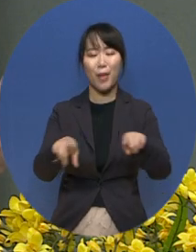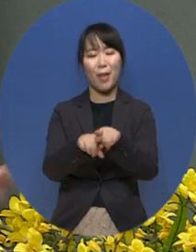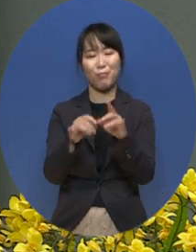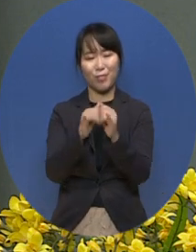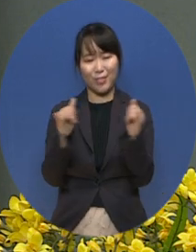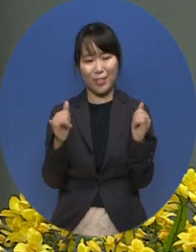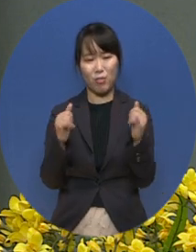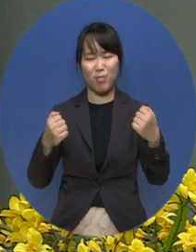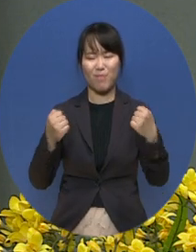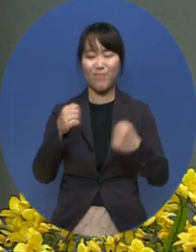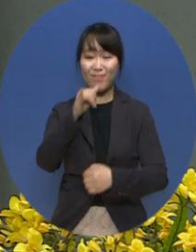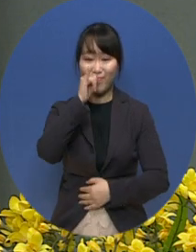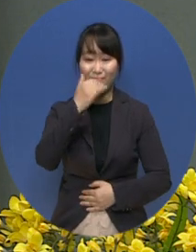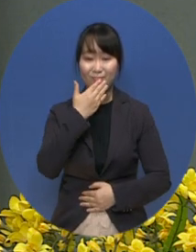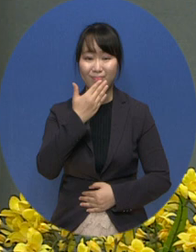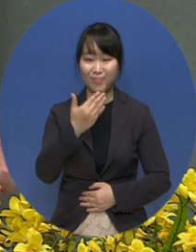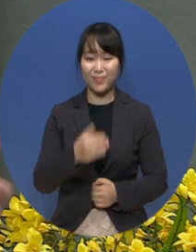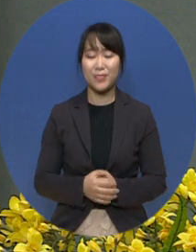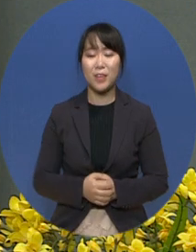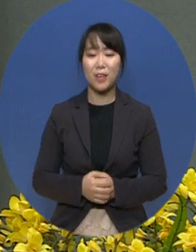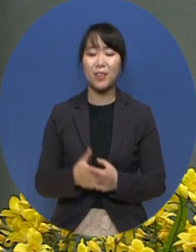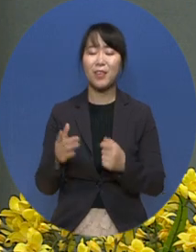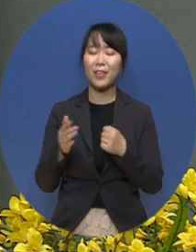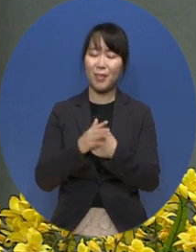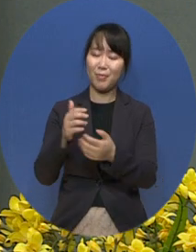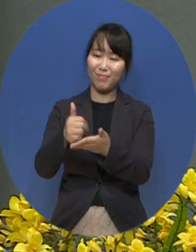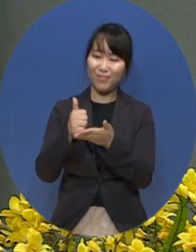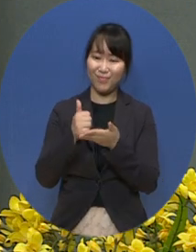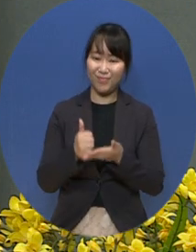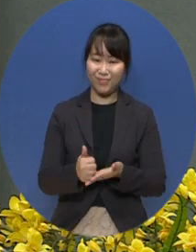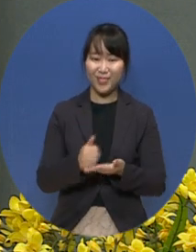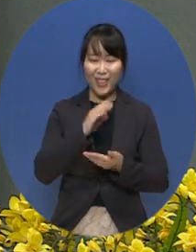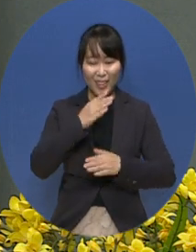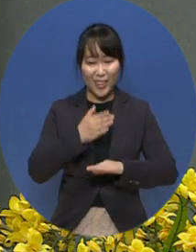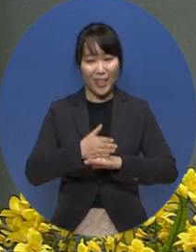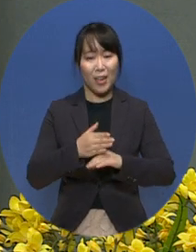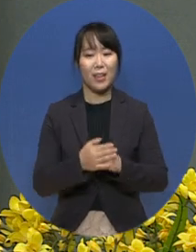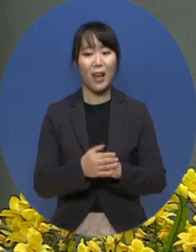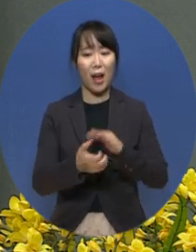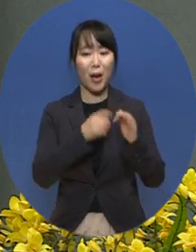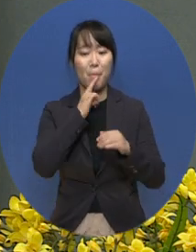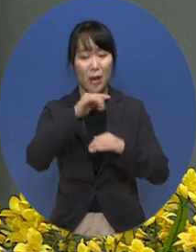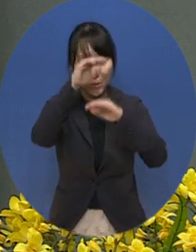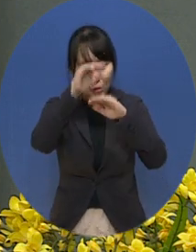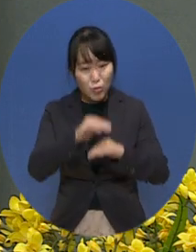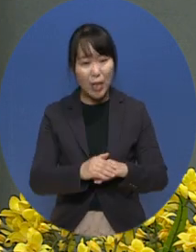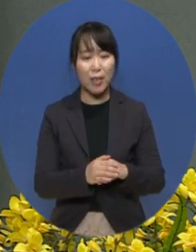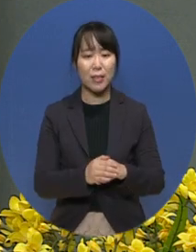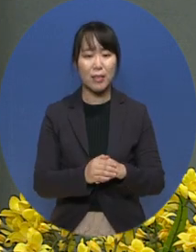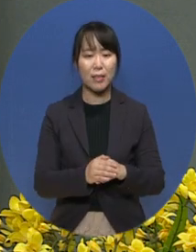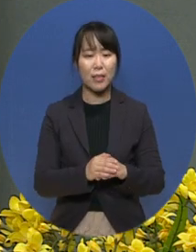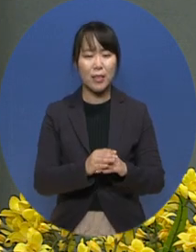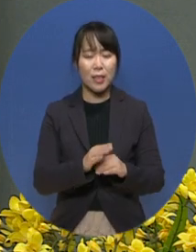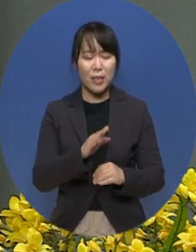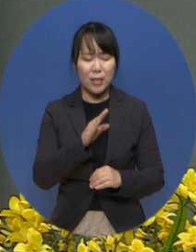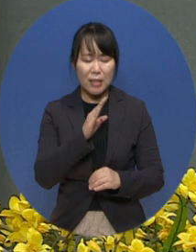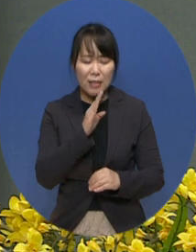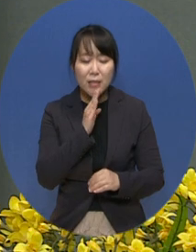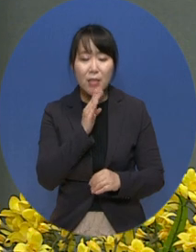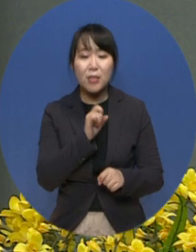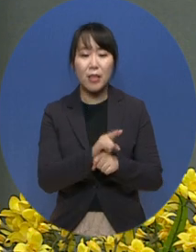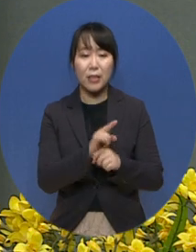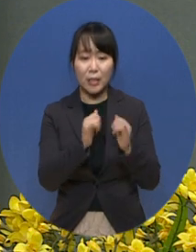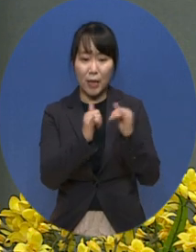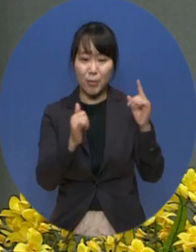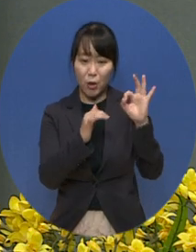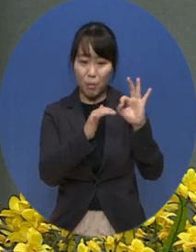그래야지 또 시민 하는 거잖아요 예 그렇게 보셨습니다 예 그래서 가까이 계신 것 중에 진정성 잠깐 얘기 했잖아요 사람이 10번만